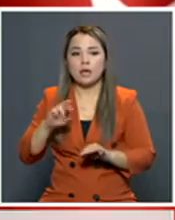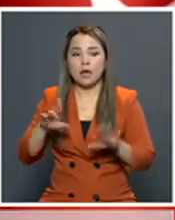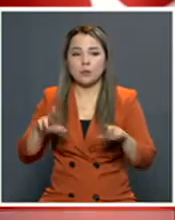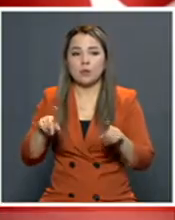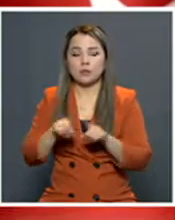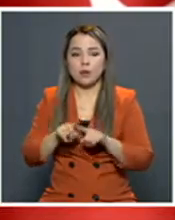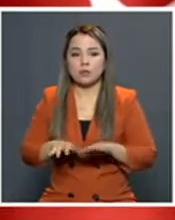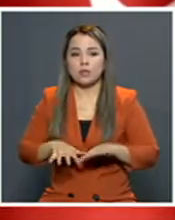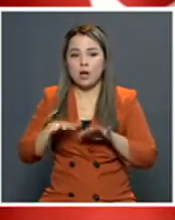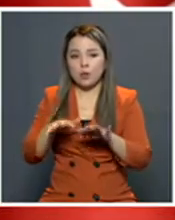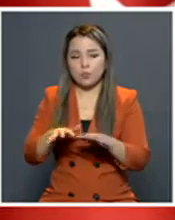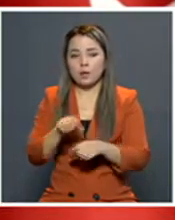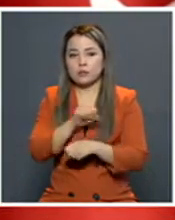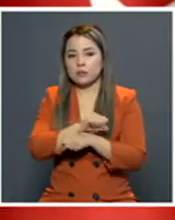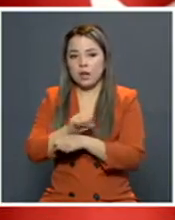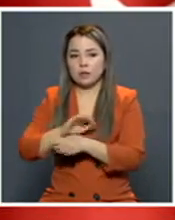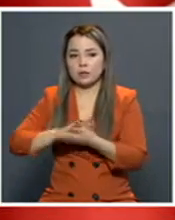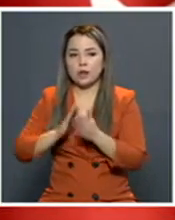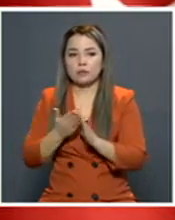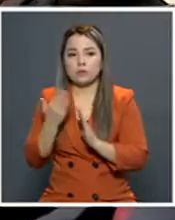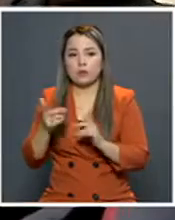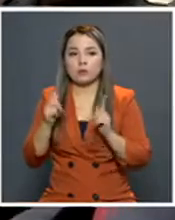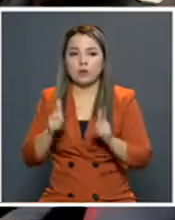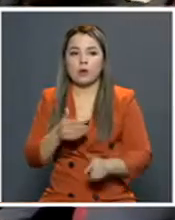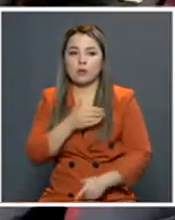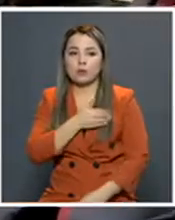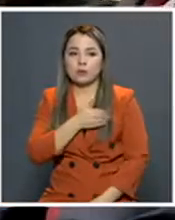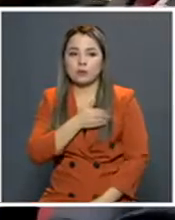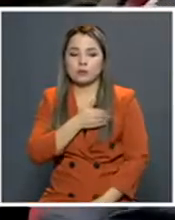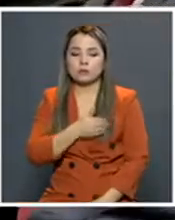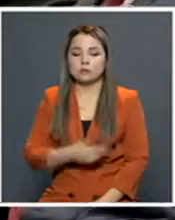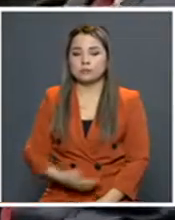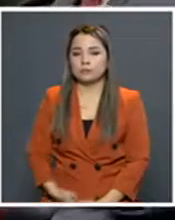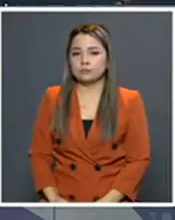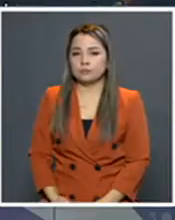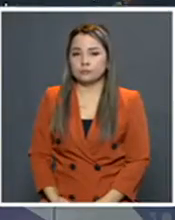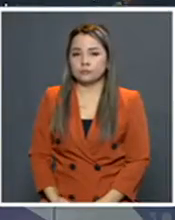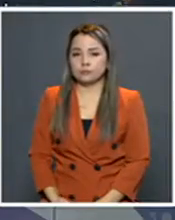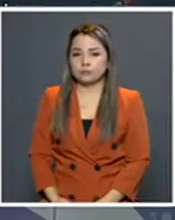шабуылдарды доғару жөнінде келісім жасаспақ.